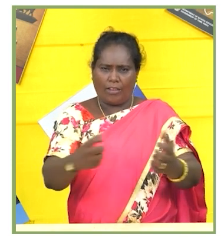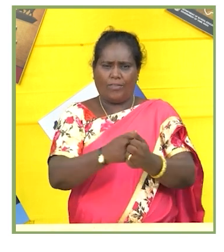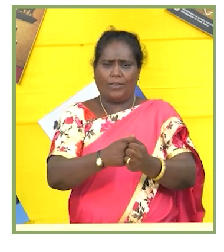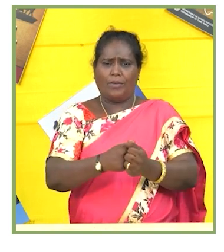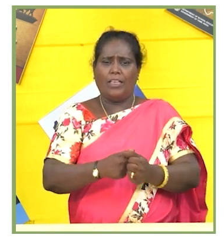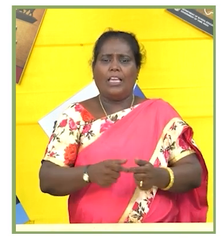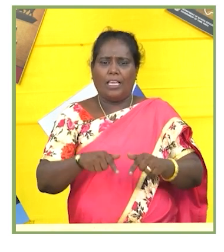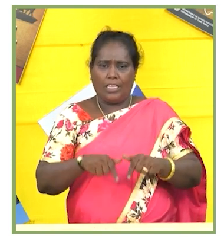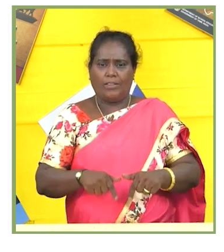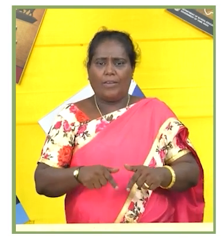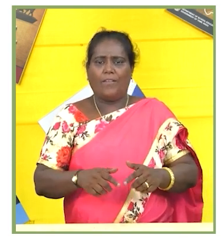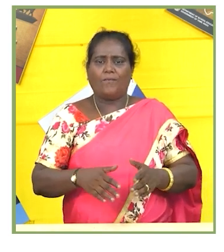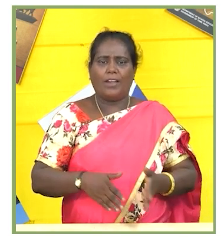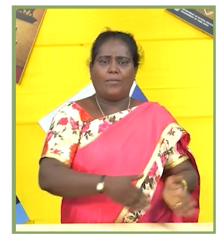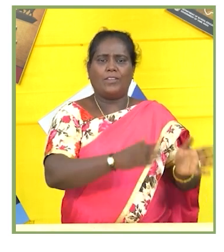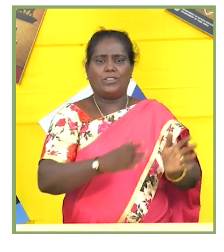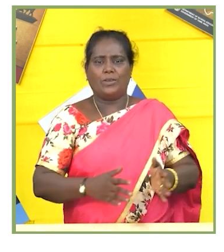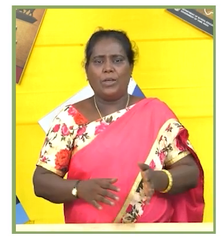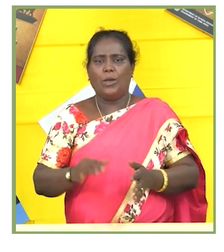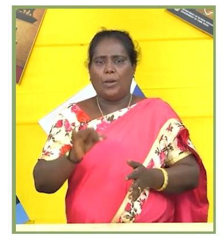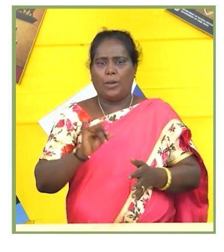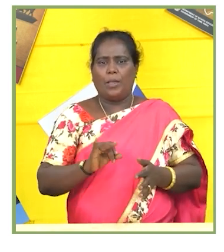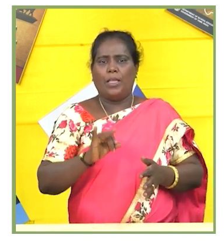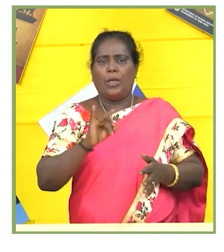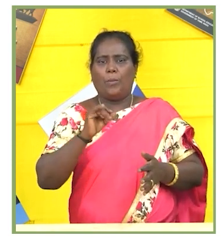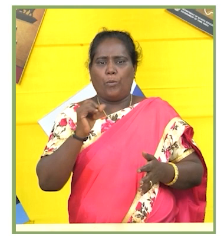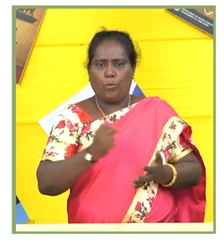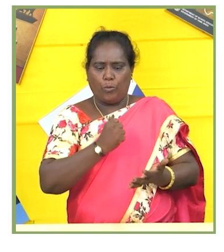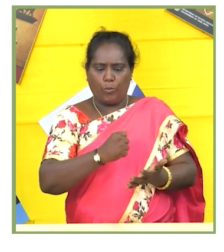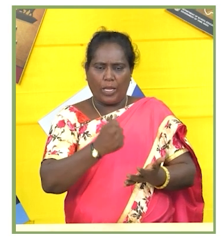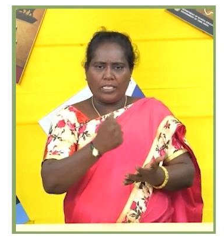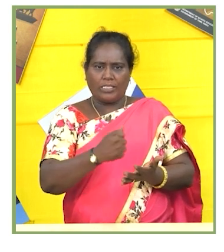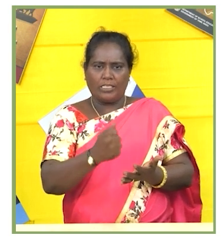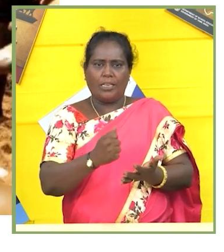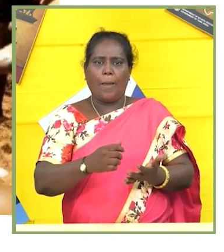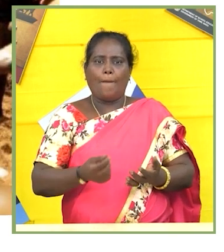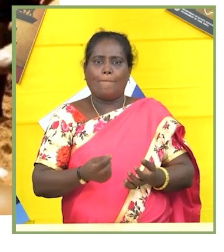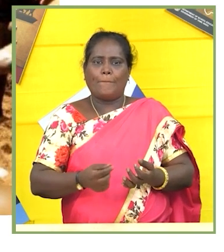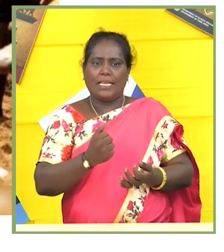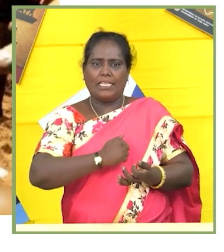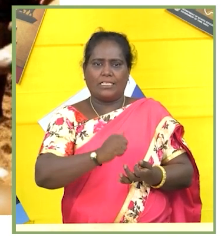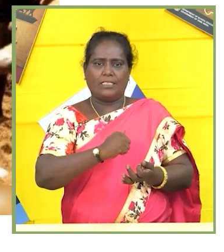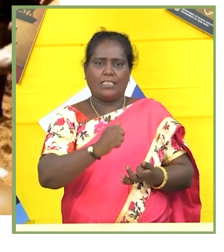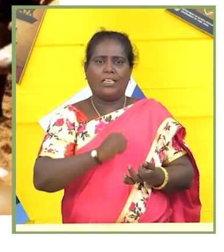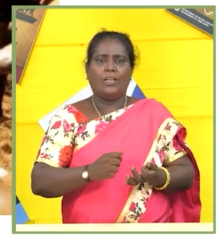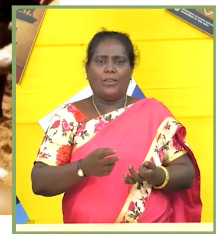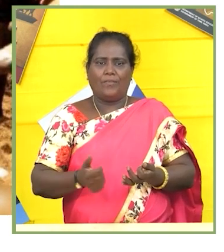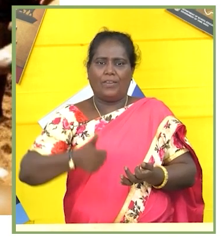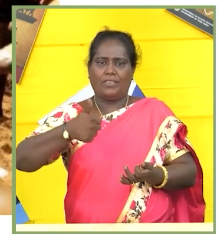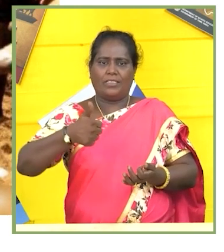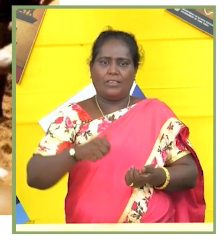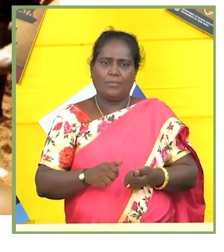அல்லது 8 பேர் கொண்ட குழு அடக்க வேண்டும். இதுவே வடம் மஞ்சு விரட்டு. முயற்சி,